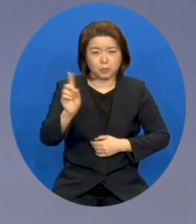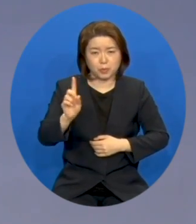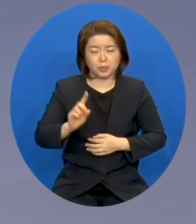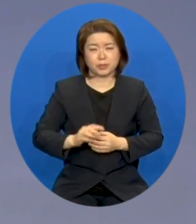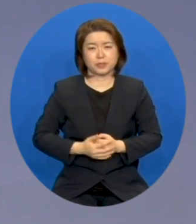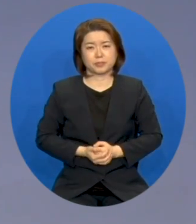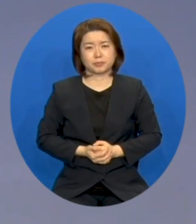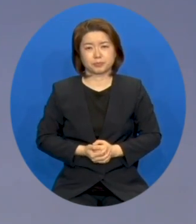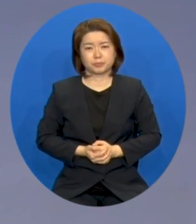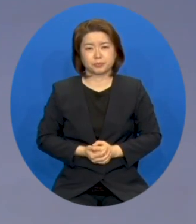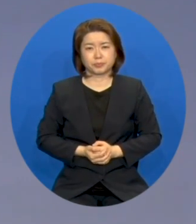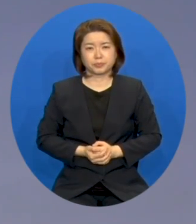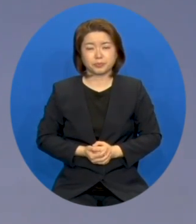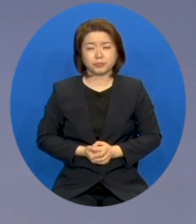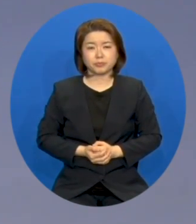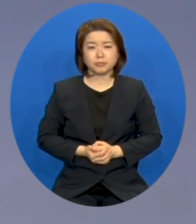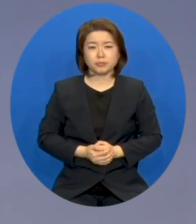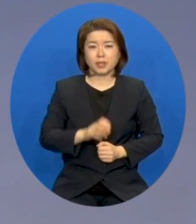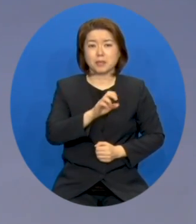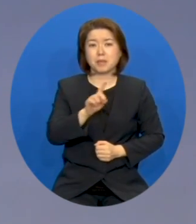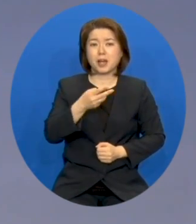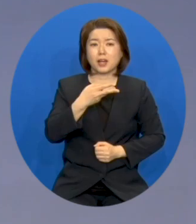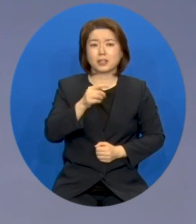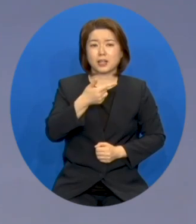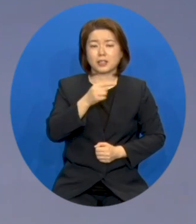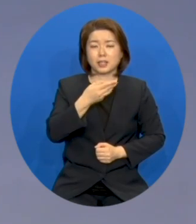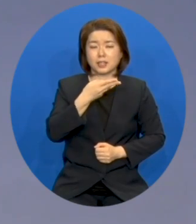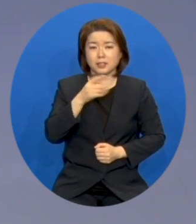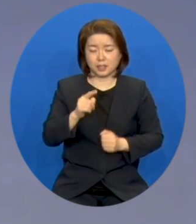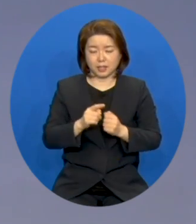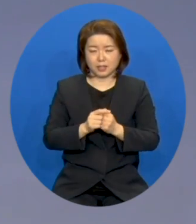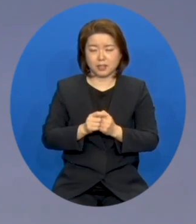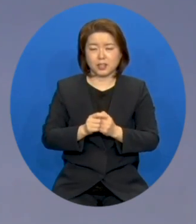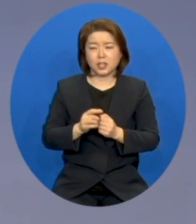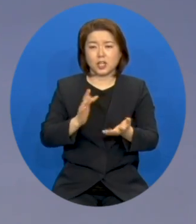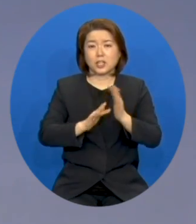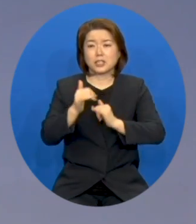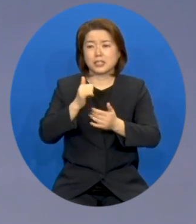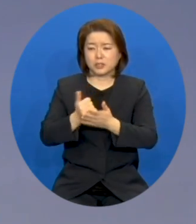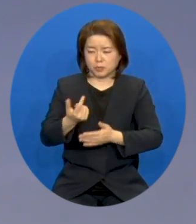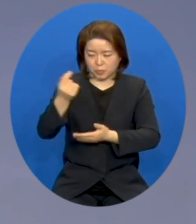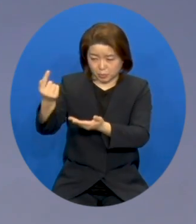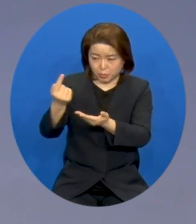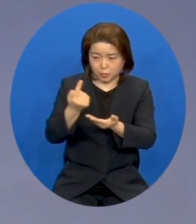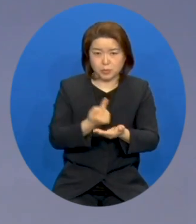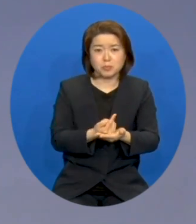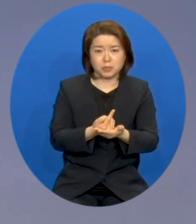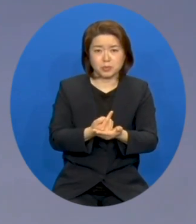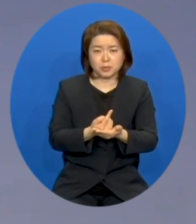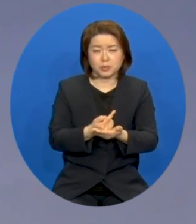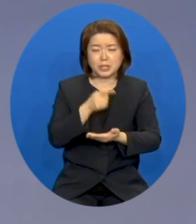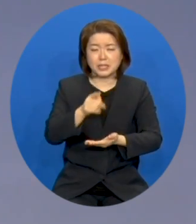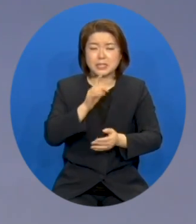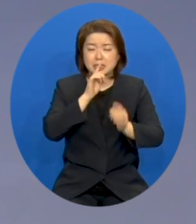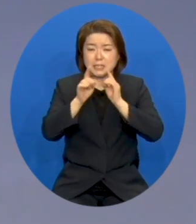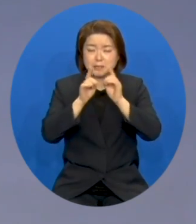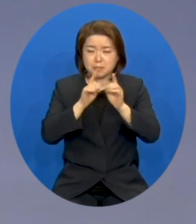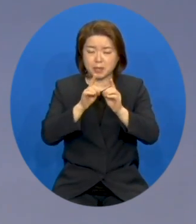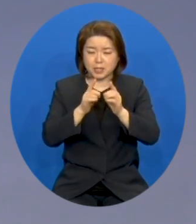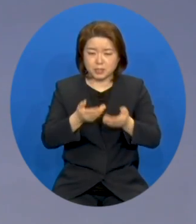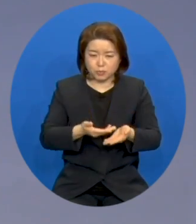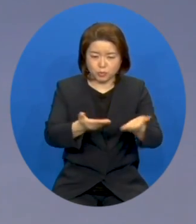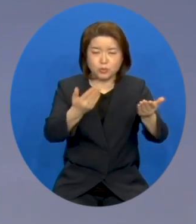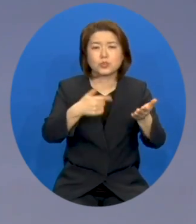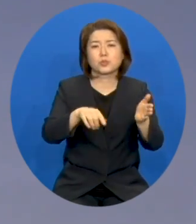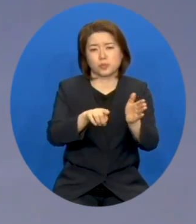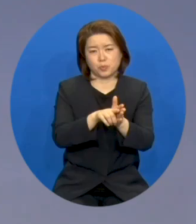말씀합니다. 마라나타, 우리 주님 오십시오. 사도 바울은 이 말씀을 하려고 앞에